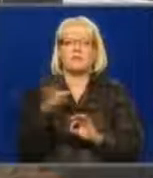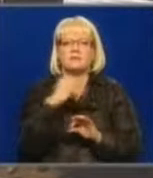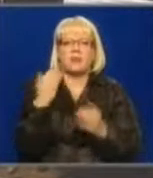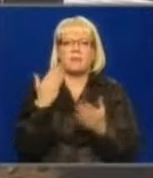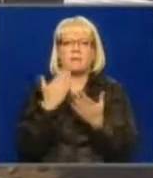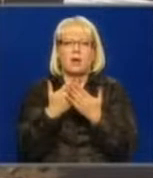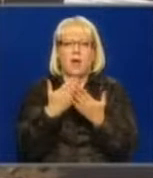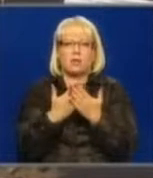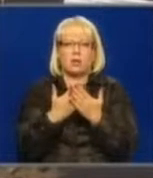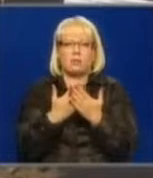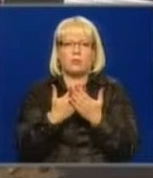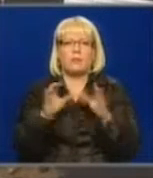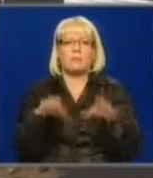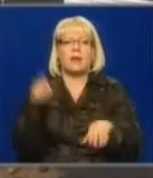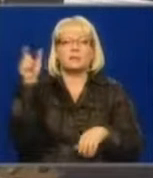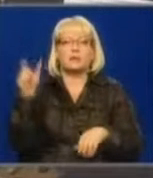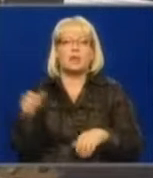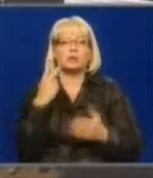Pavadot vienu stundu, te var ļoti labi novērtēt tīri arī tos materiālus, lai tam, kam ir šaubas par